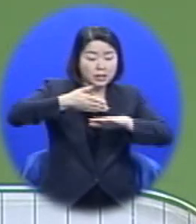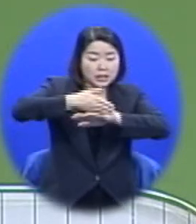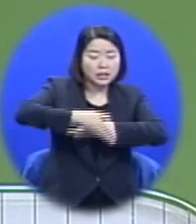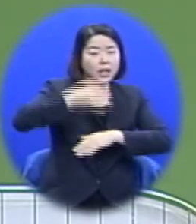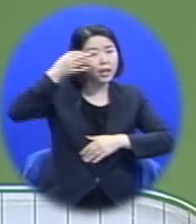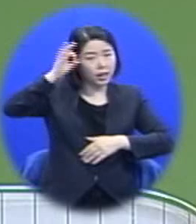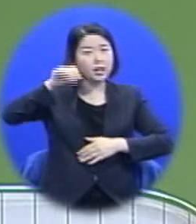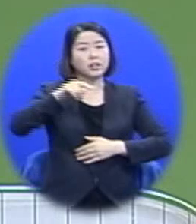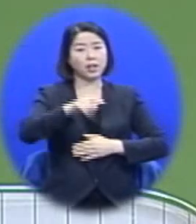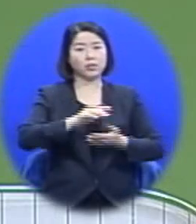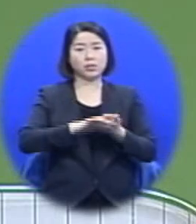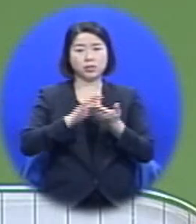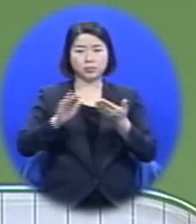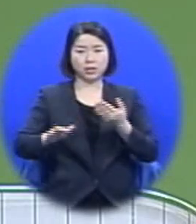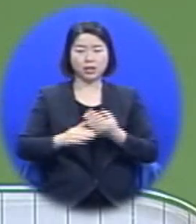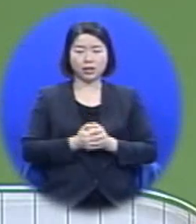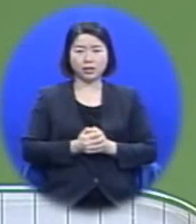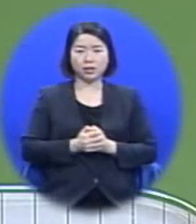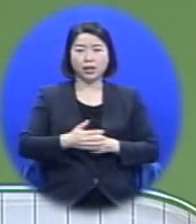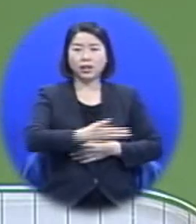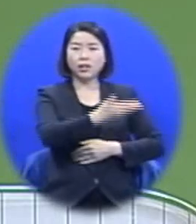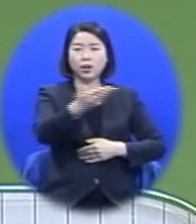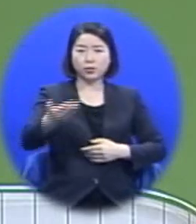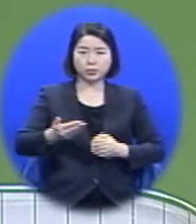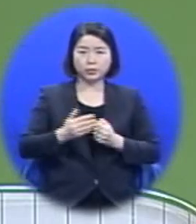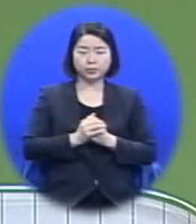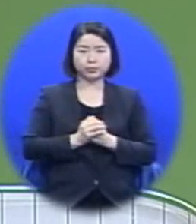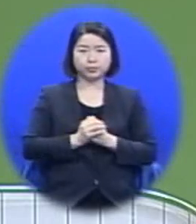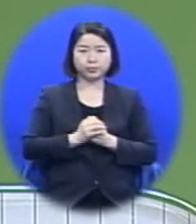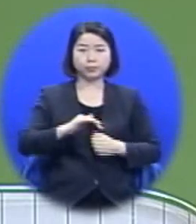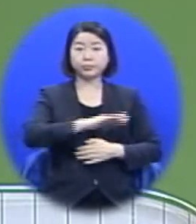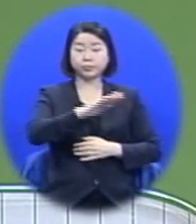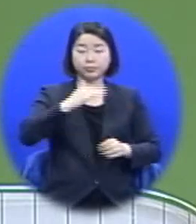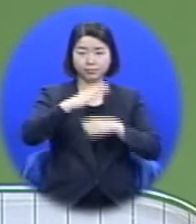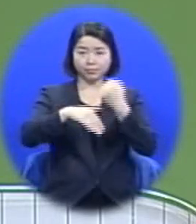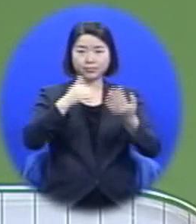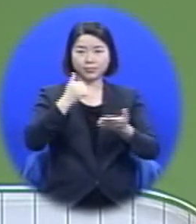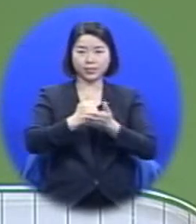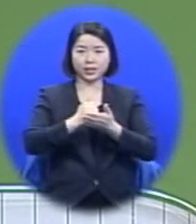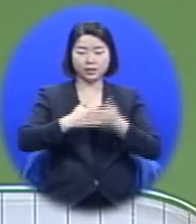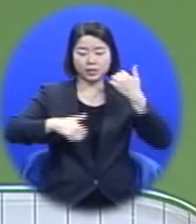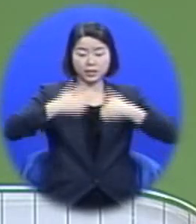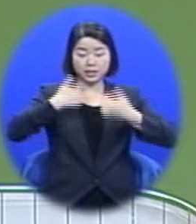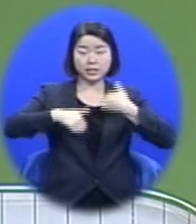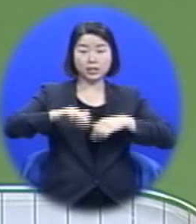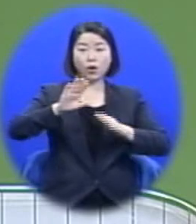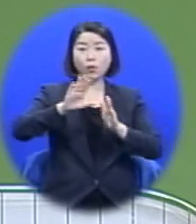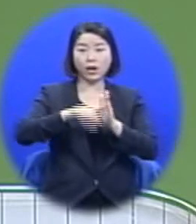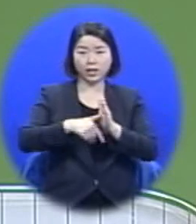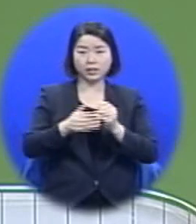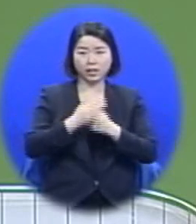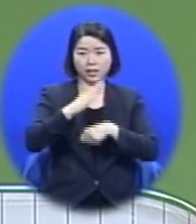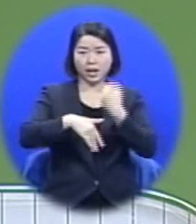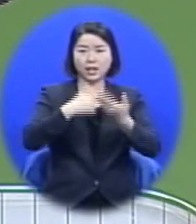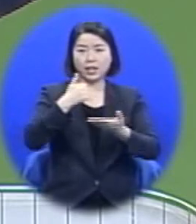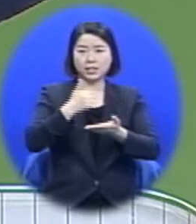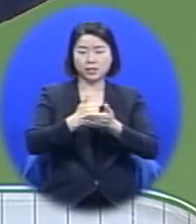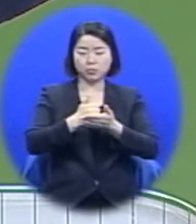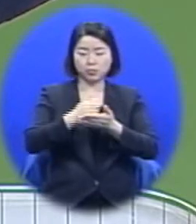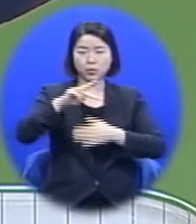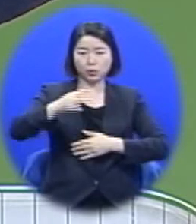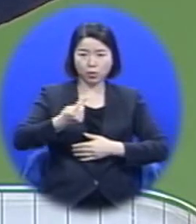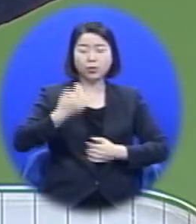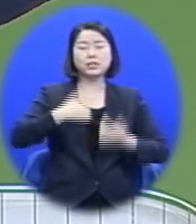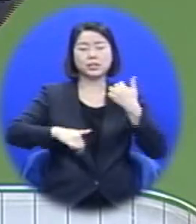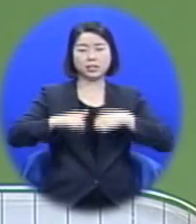걸 여러분 우리가 하나님을 즐거워할 때 하나님이 즐거워 하시는